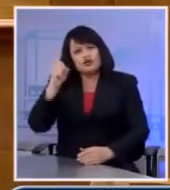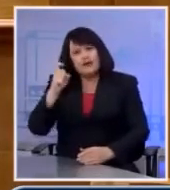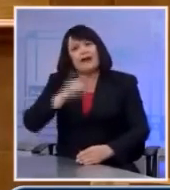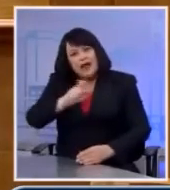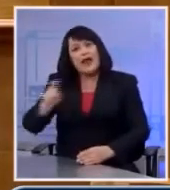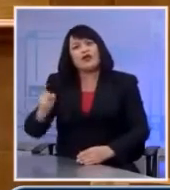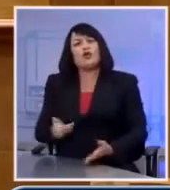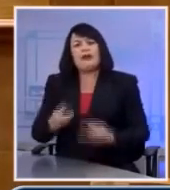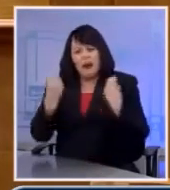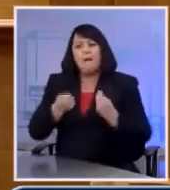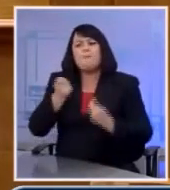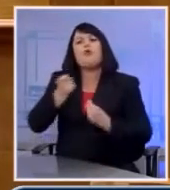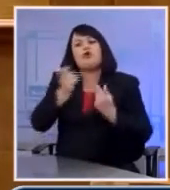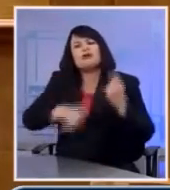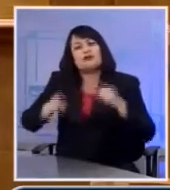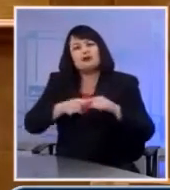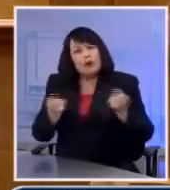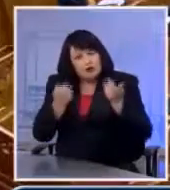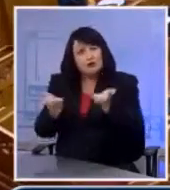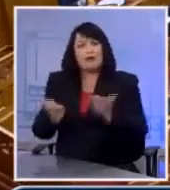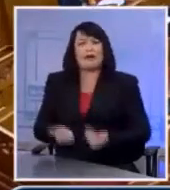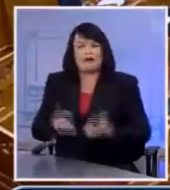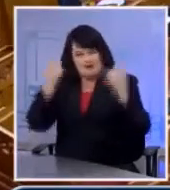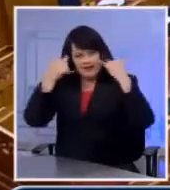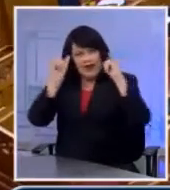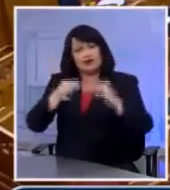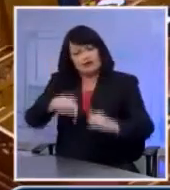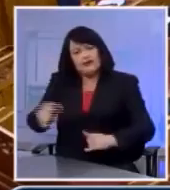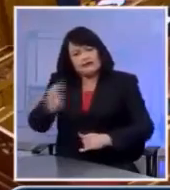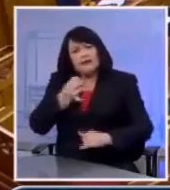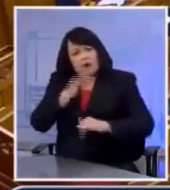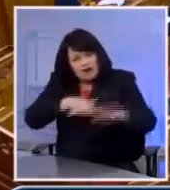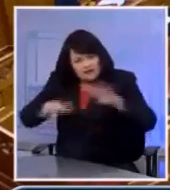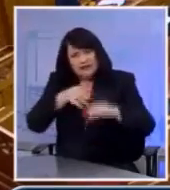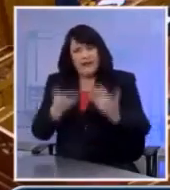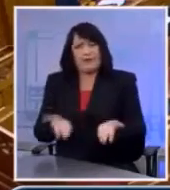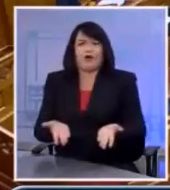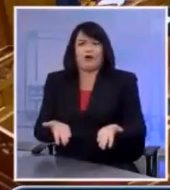εκατομμύρια που χρωστάτε στο ελληνικό λαό και έχετε το θράσος να μιλάτε για διαπλοκή.